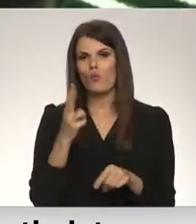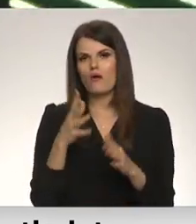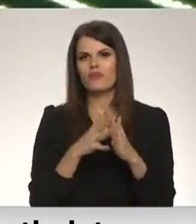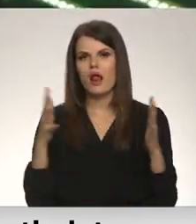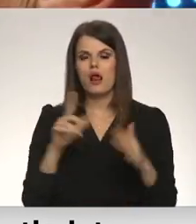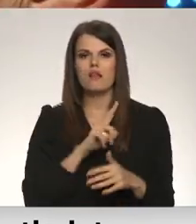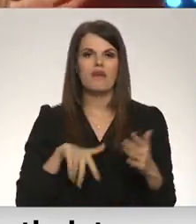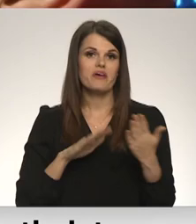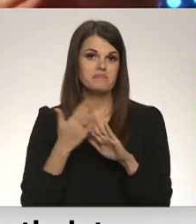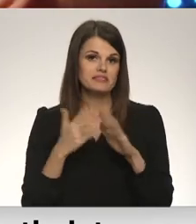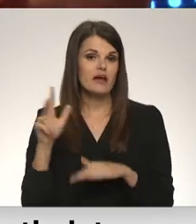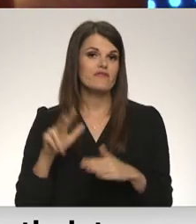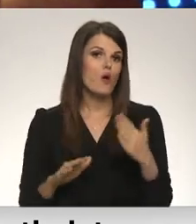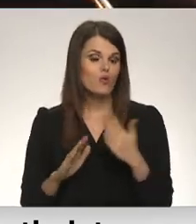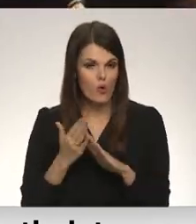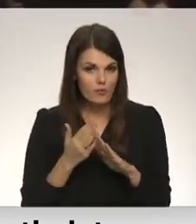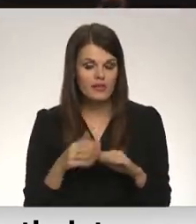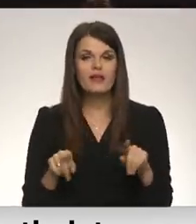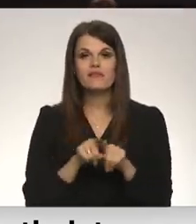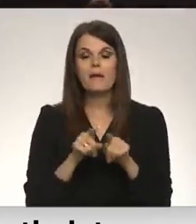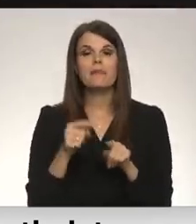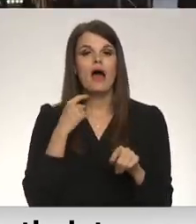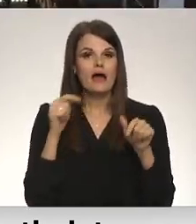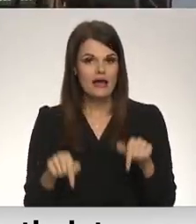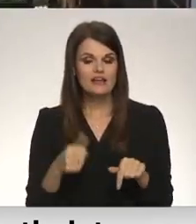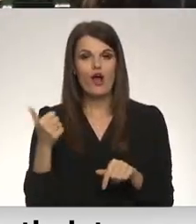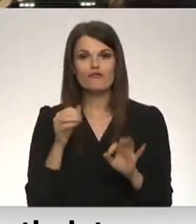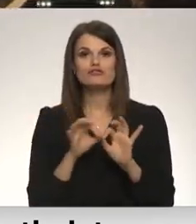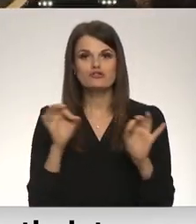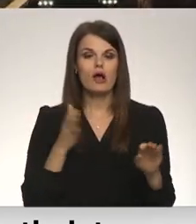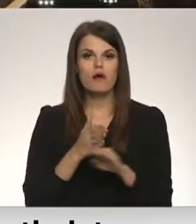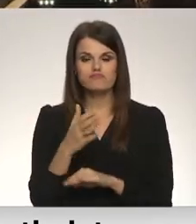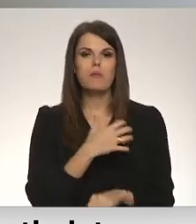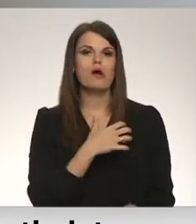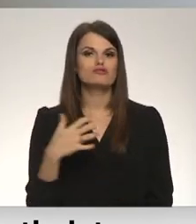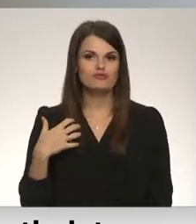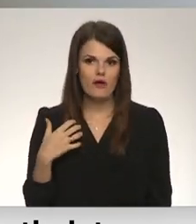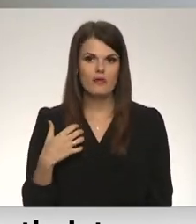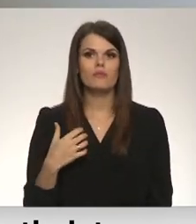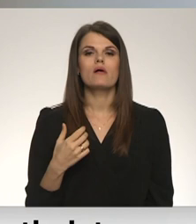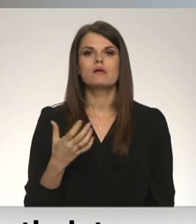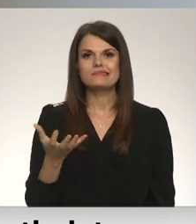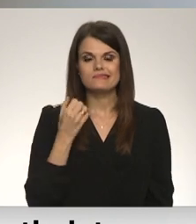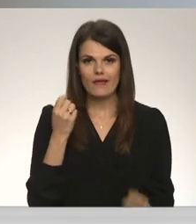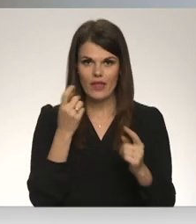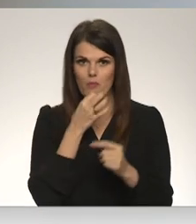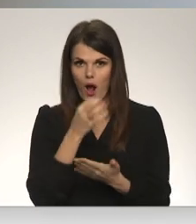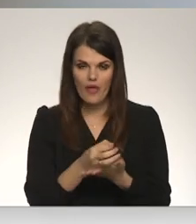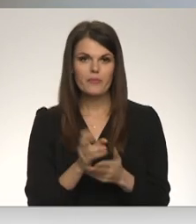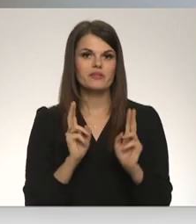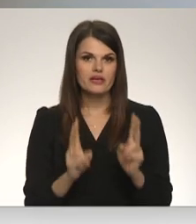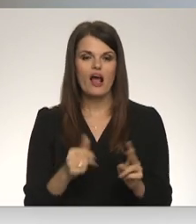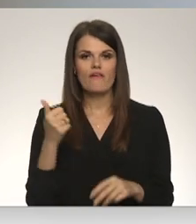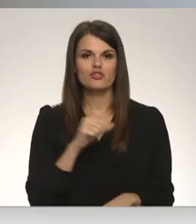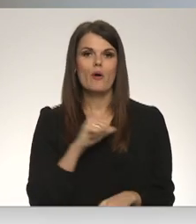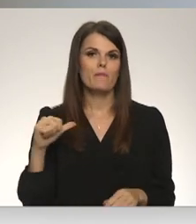Latvijas pilsētā – Daugavpilī. Tāpat kā Rīgā, viņš sākumā vērsās pie pašvaldības. Atnāca atbildi, kā viņi